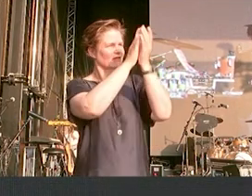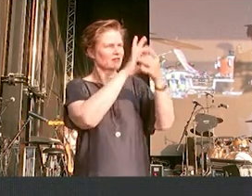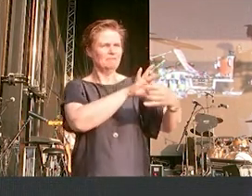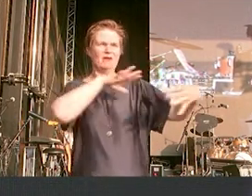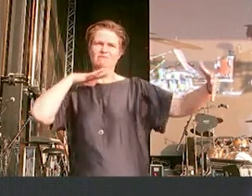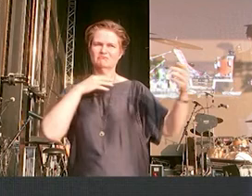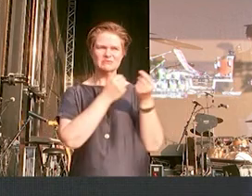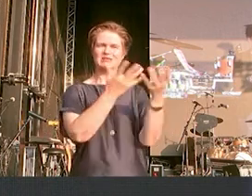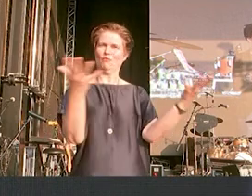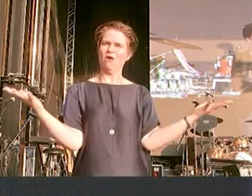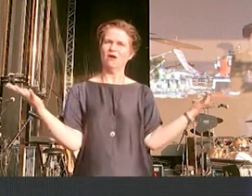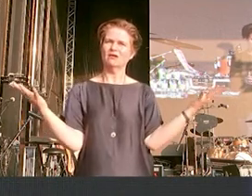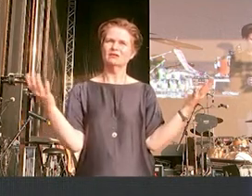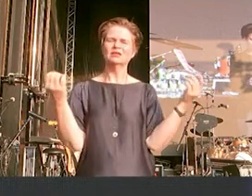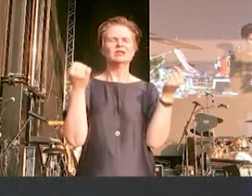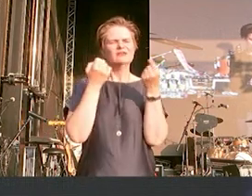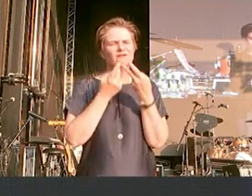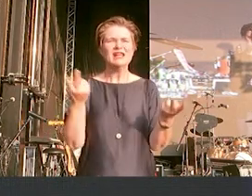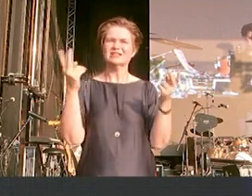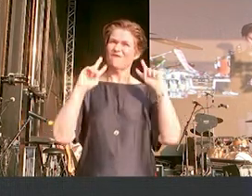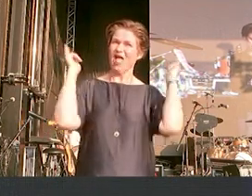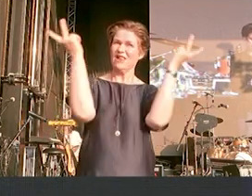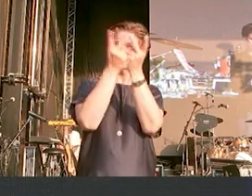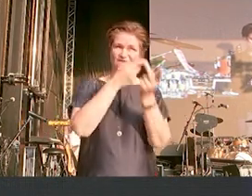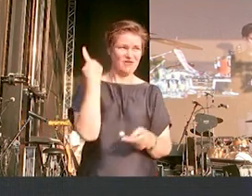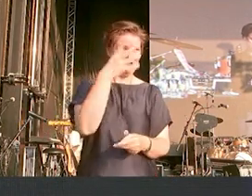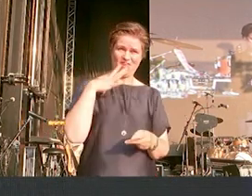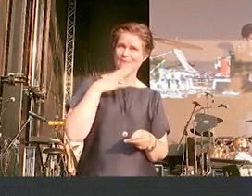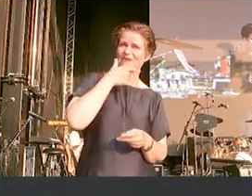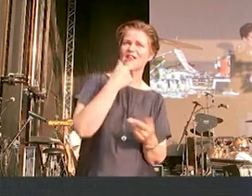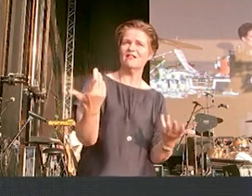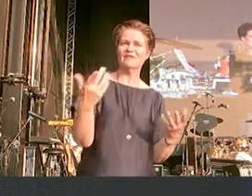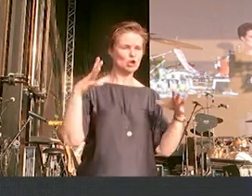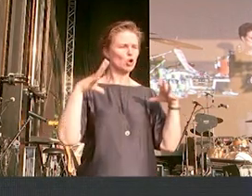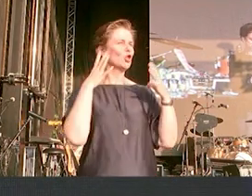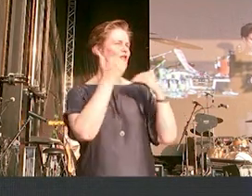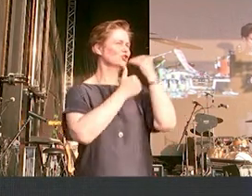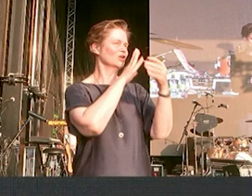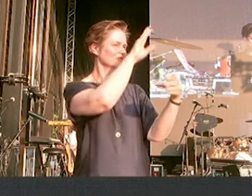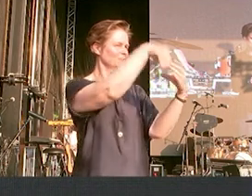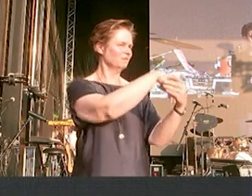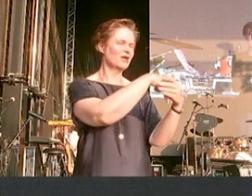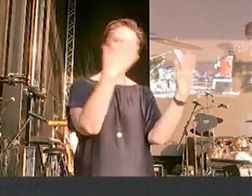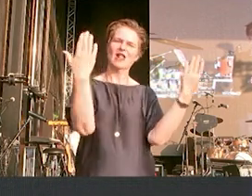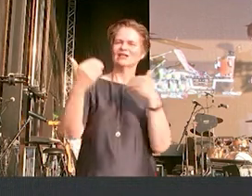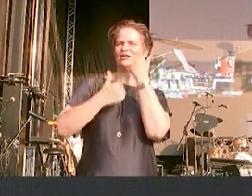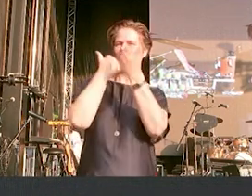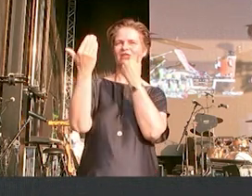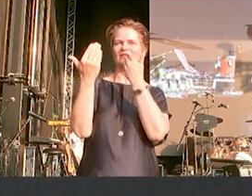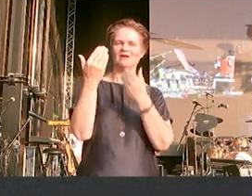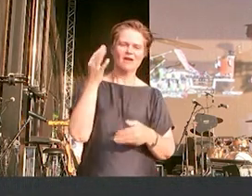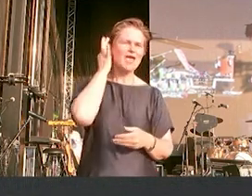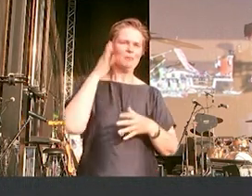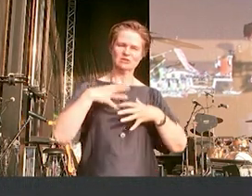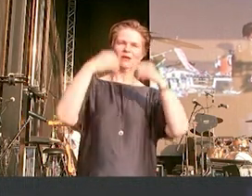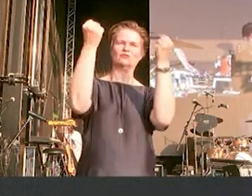leben? Welche Geschichten des Glücks gehören dazu? Welche Geschichte der Emanzipation? Welche Geschichten